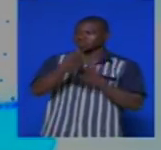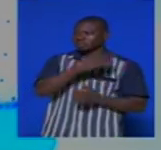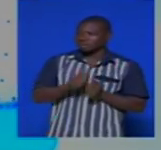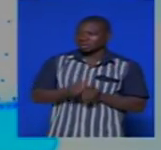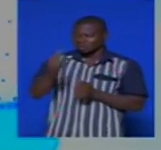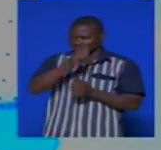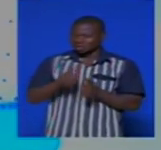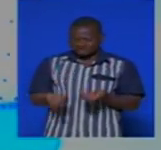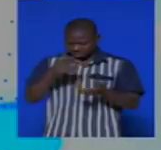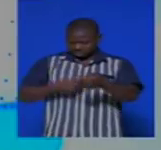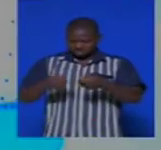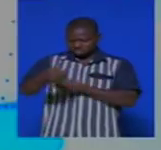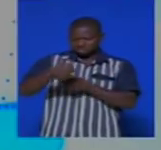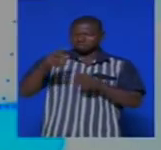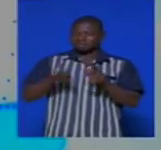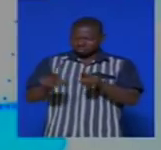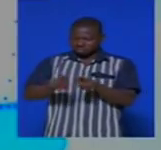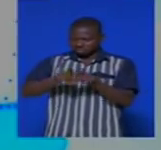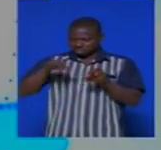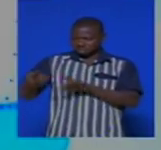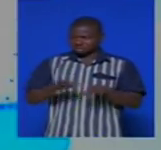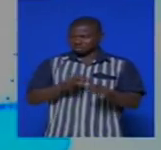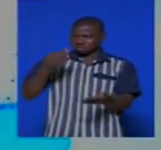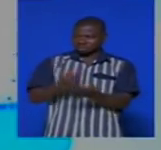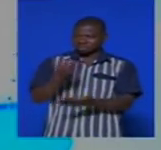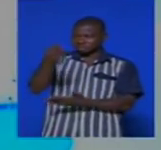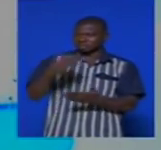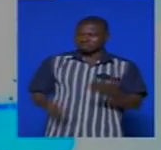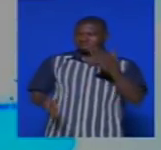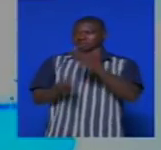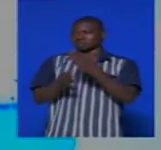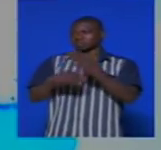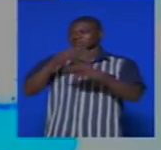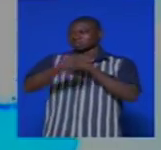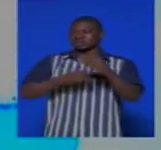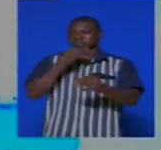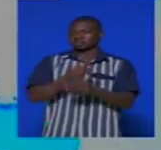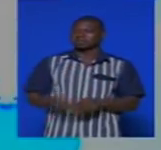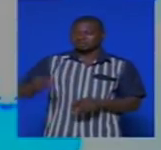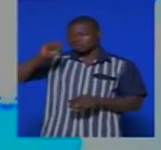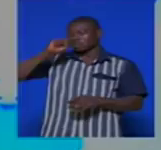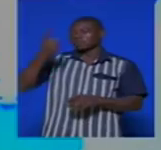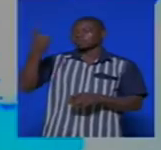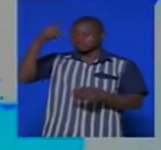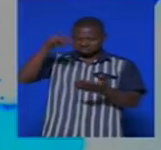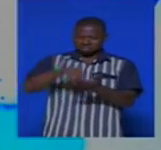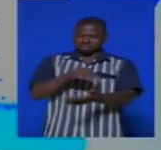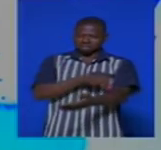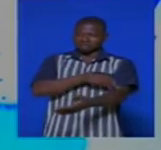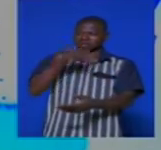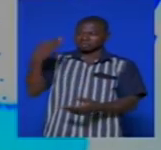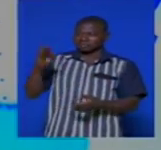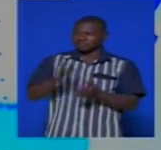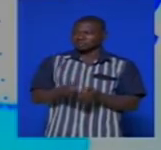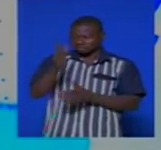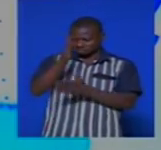d'échange Internet. Financé par la Banque mondiale à hauteur de 11,5 milliards de francs CFA, ces infrastructures ont été inaugurées